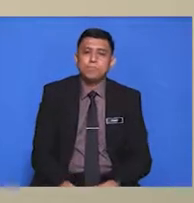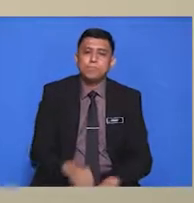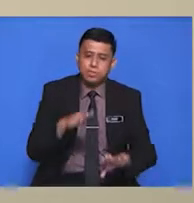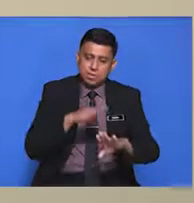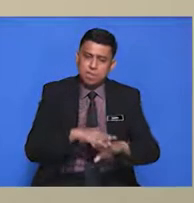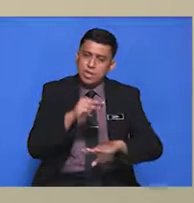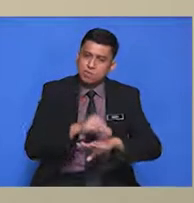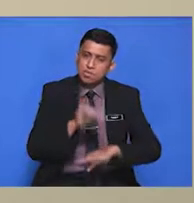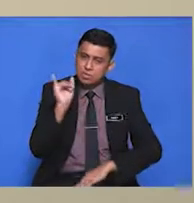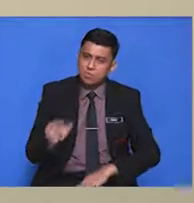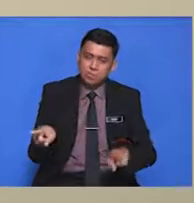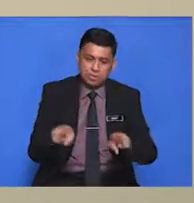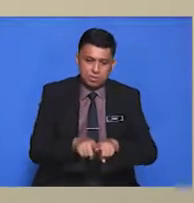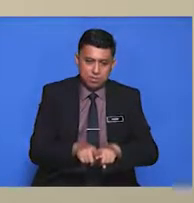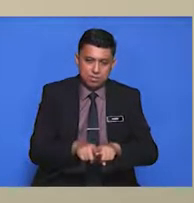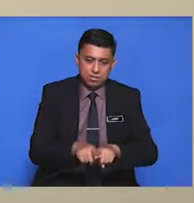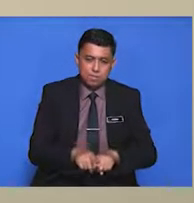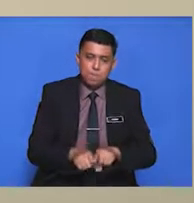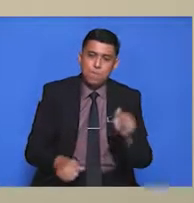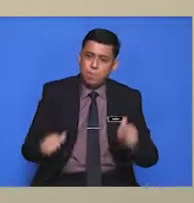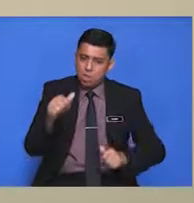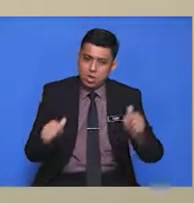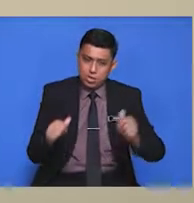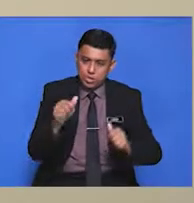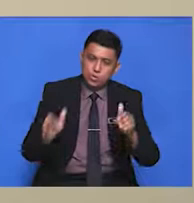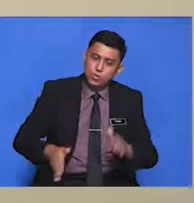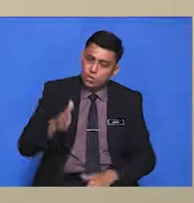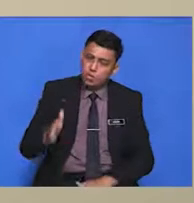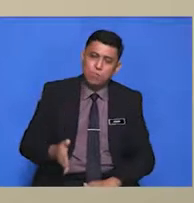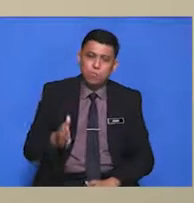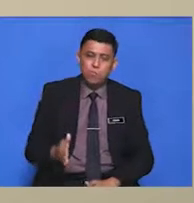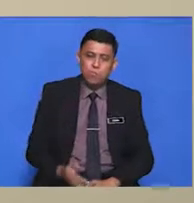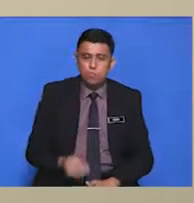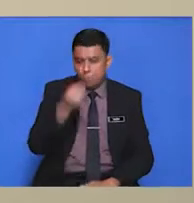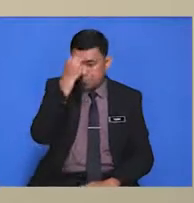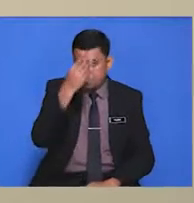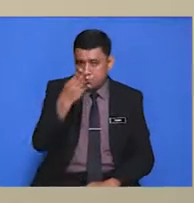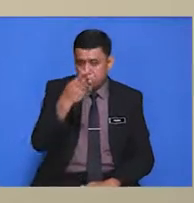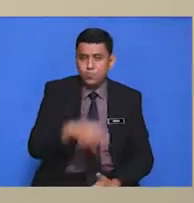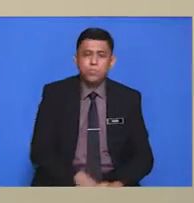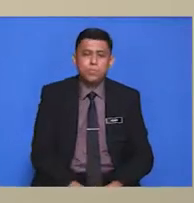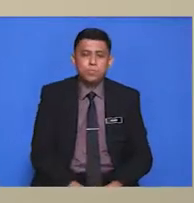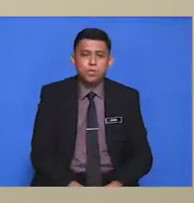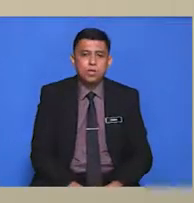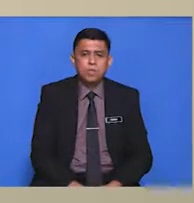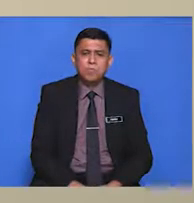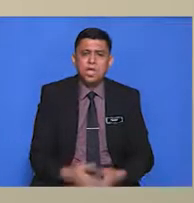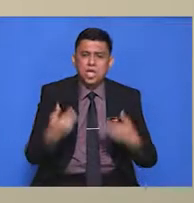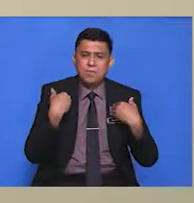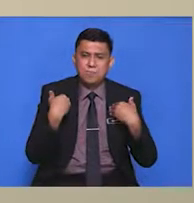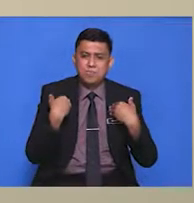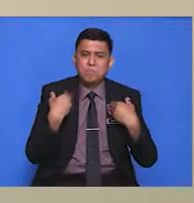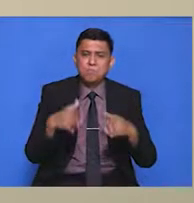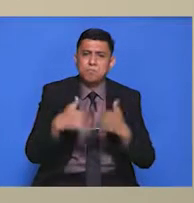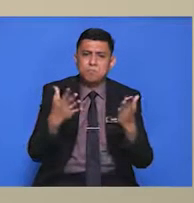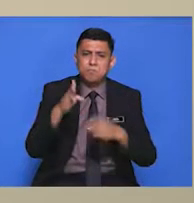Pada masa yang sama, pemandu kereta api tersebut iaitu Sidik memberitahu Tuan Binjah tentang keadaan di Kem